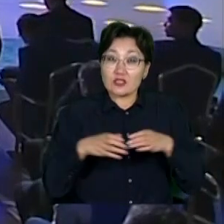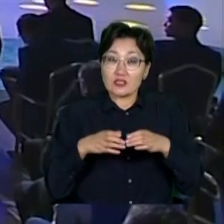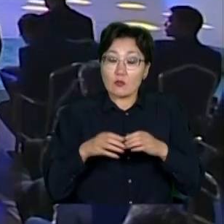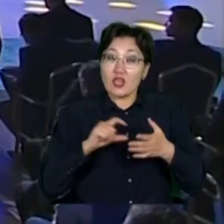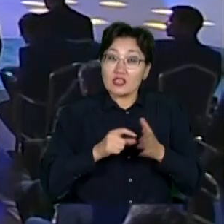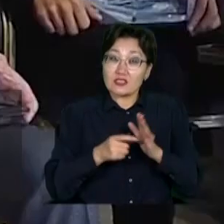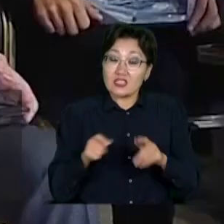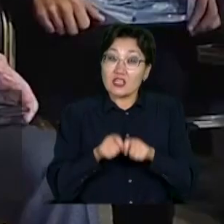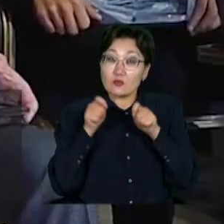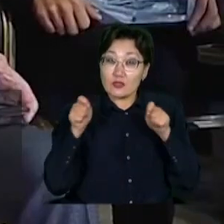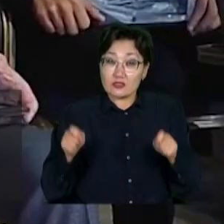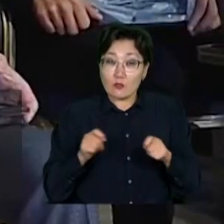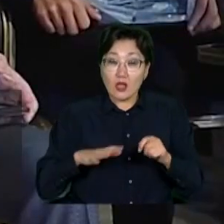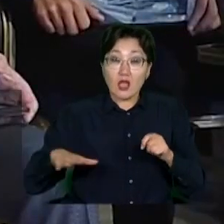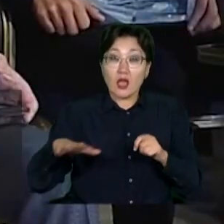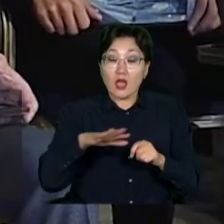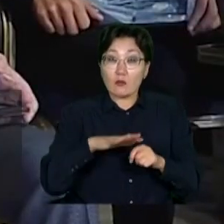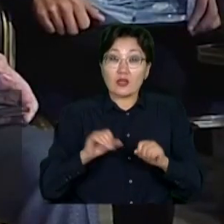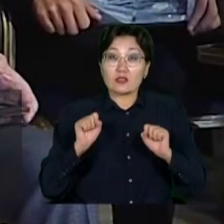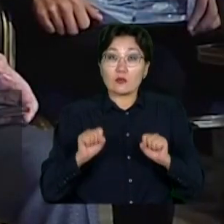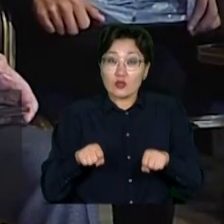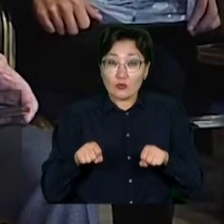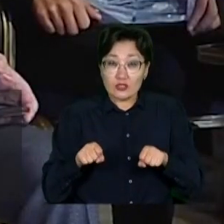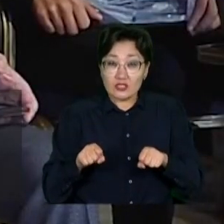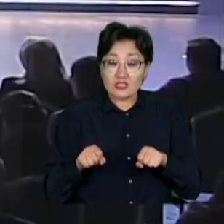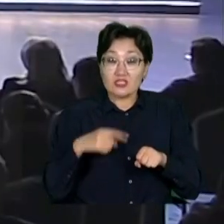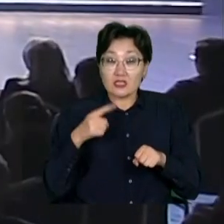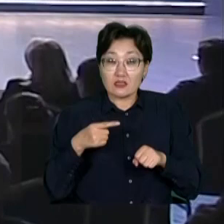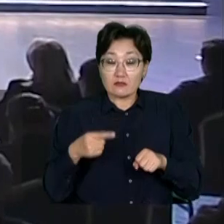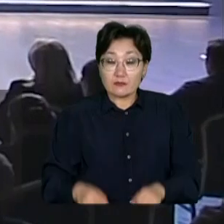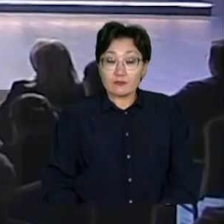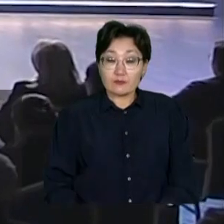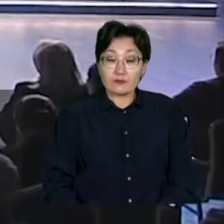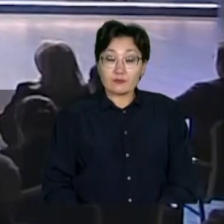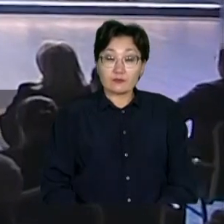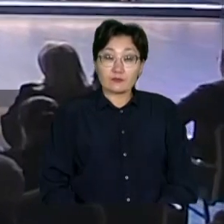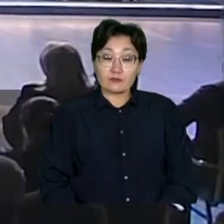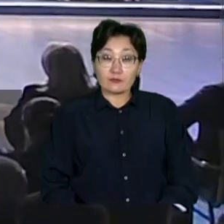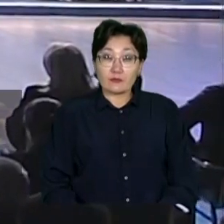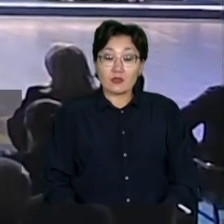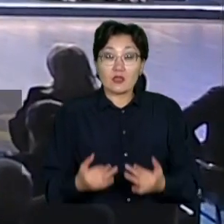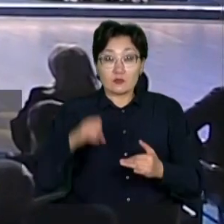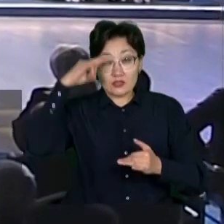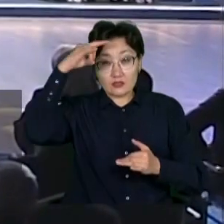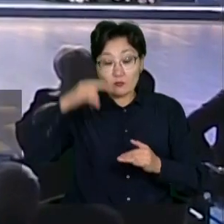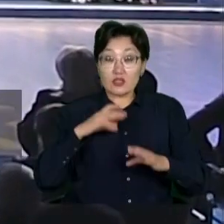кеңселері орналасатын аумақ болуға қауқары жетеді, деді. Мы защитим инвесторов. Еліміз жаһандық цифрлық